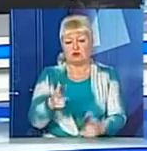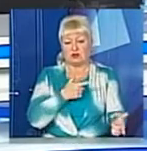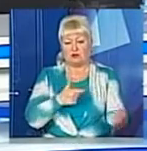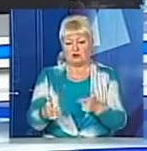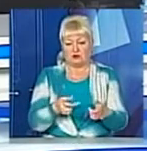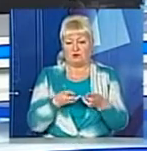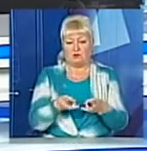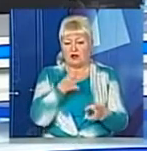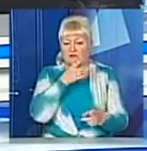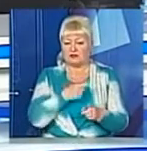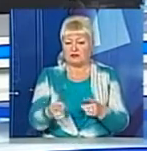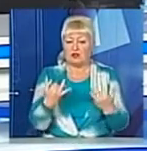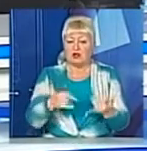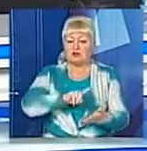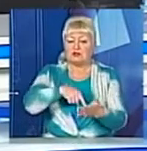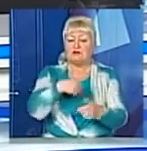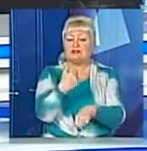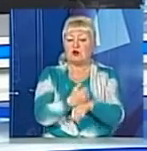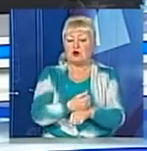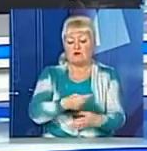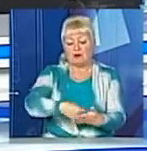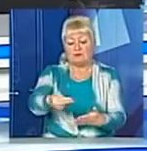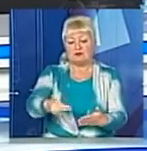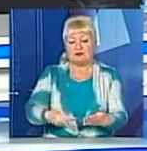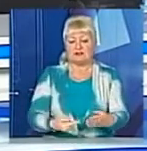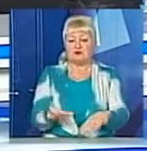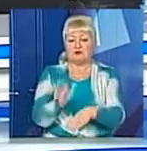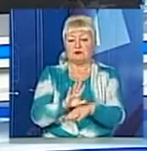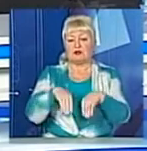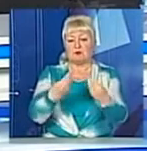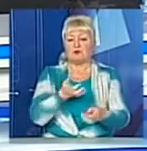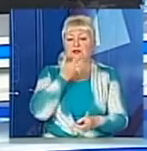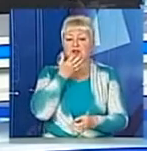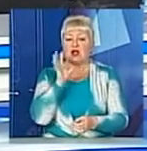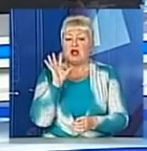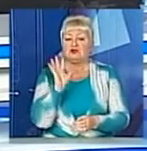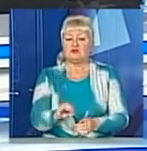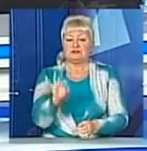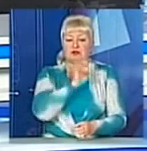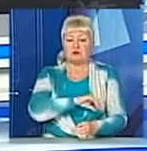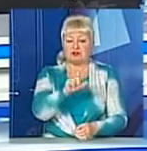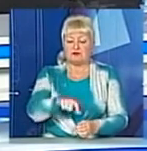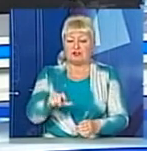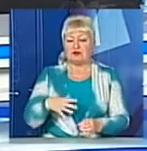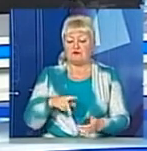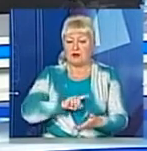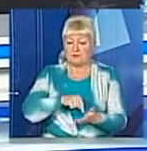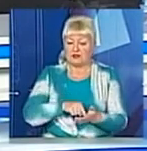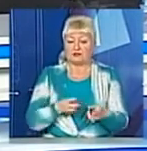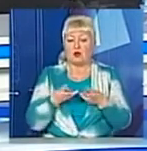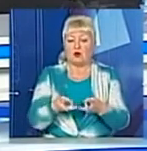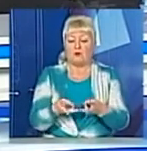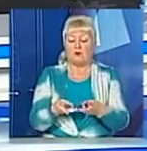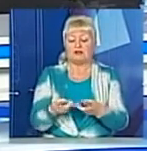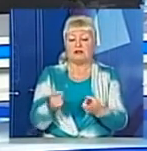опалювального сезону. Сьогодні міський голова підписав розпорядження про подачу тепла до всіх споживачів міста. Опалення увімкнуть у